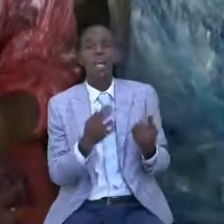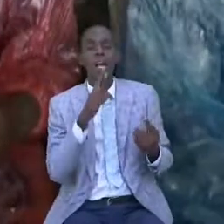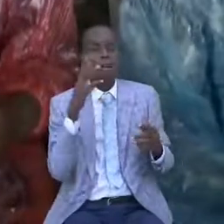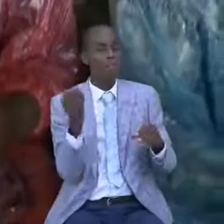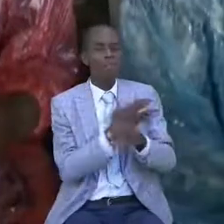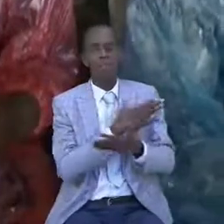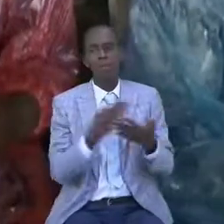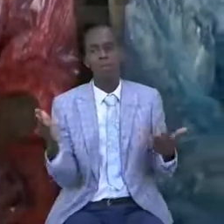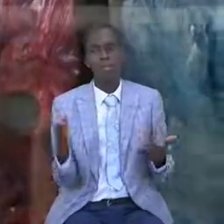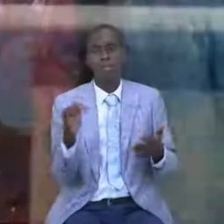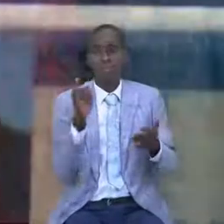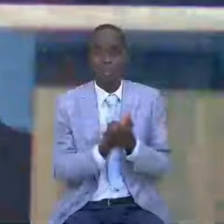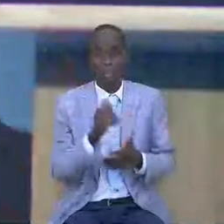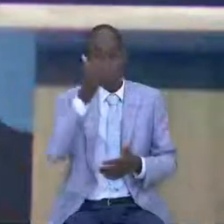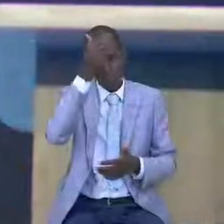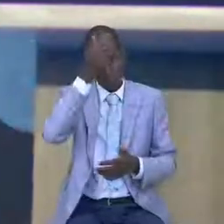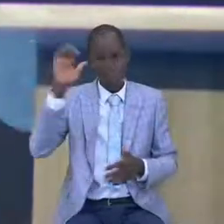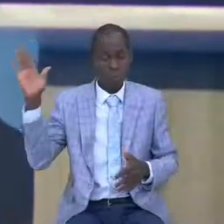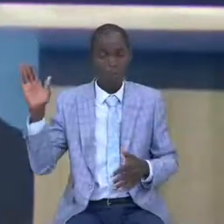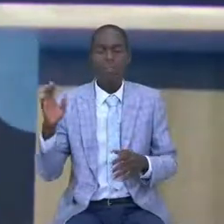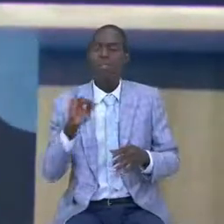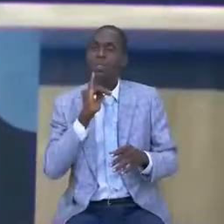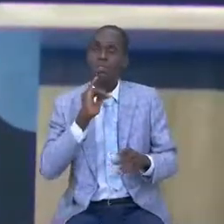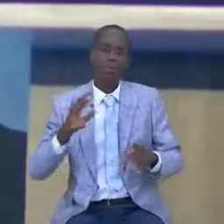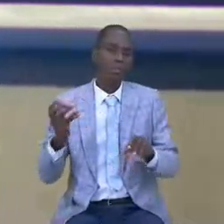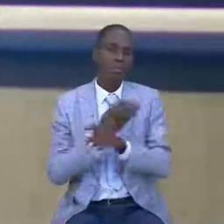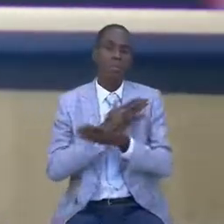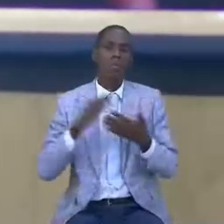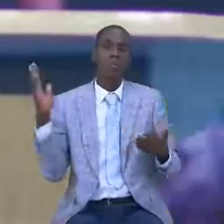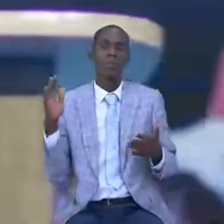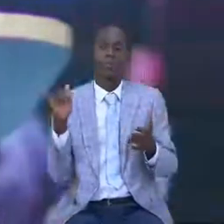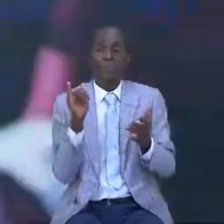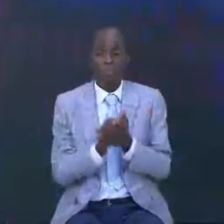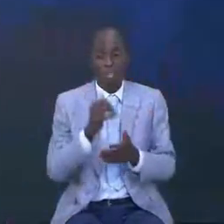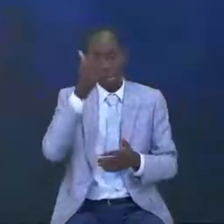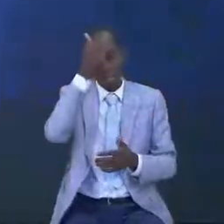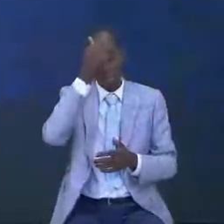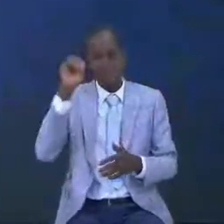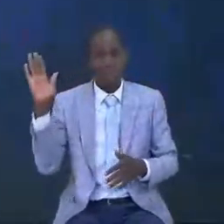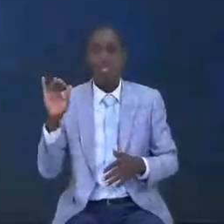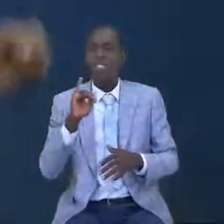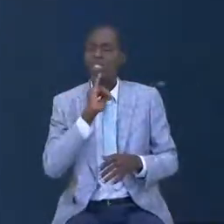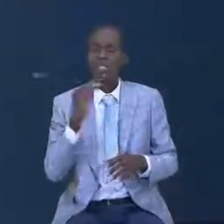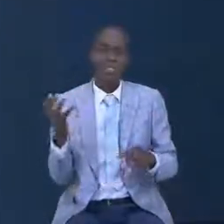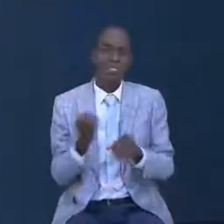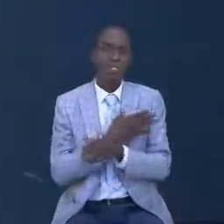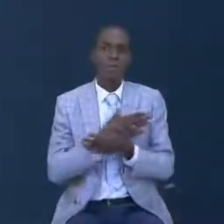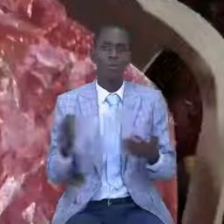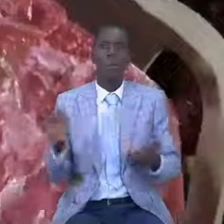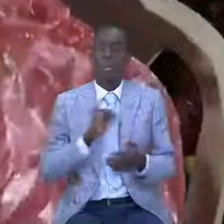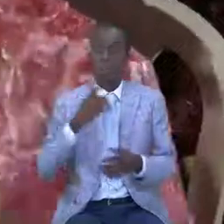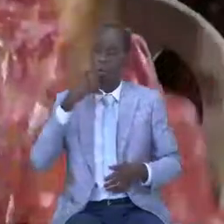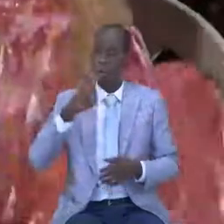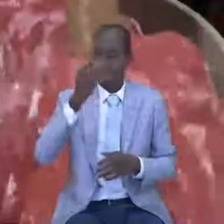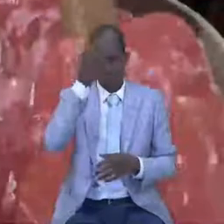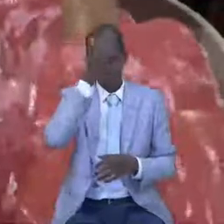ces choses-là ne seront plus. Ces choses-là vont disparaître. La désobéissance va quitter. Je dis,